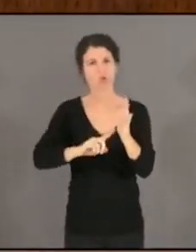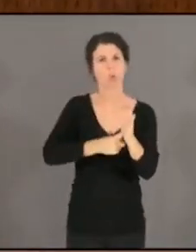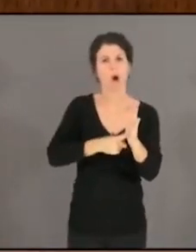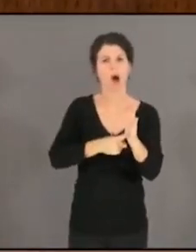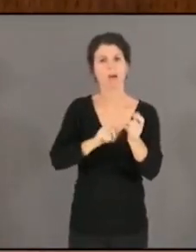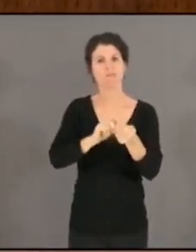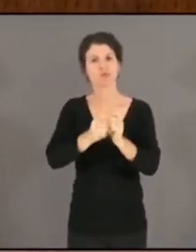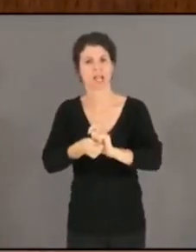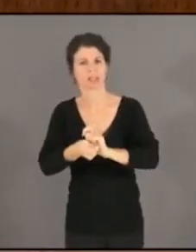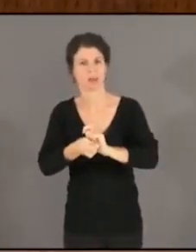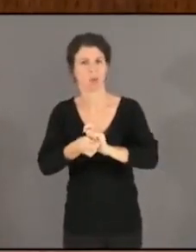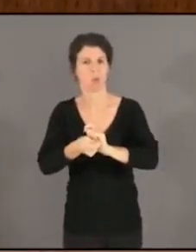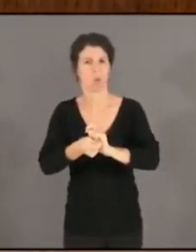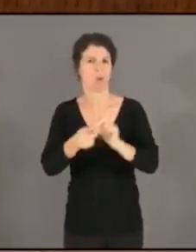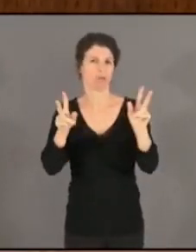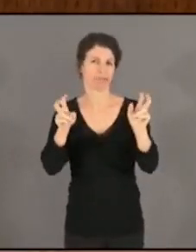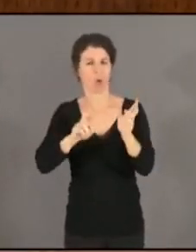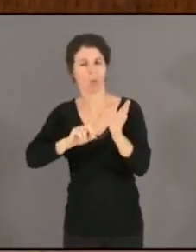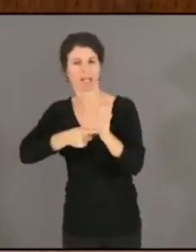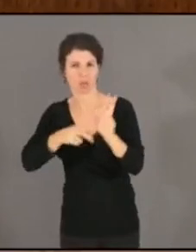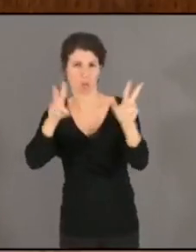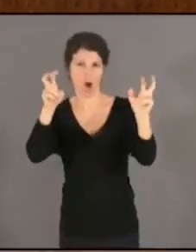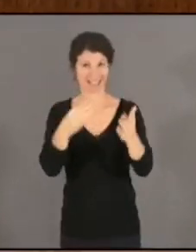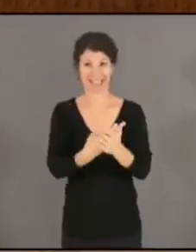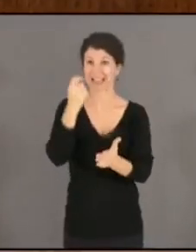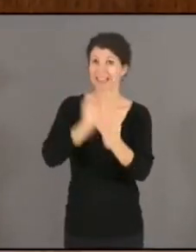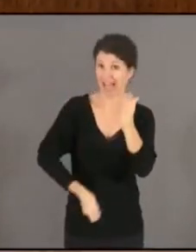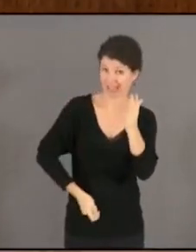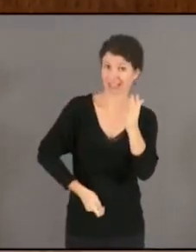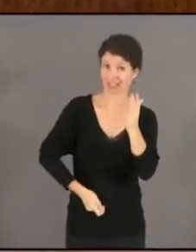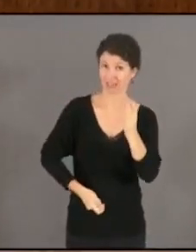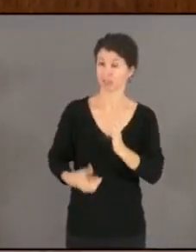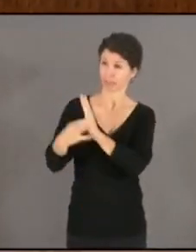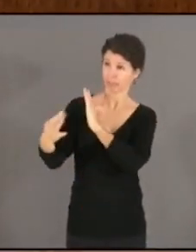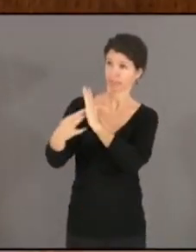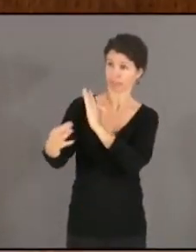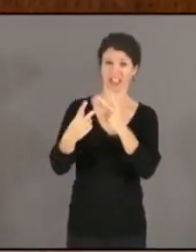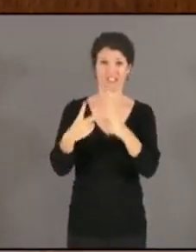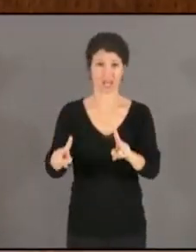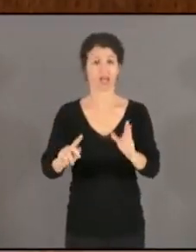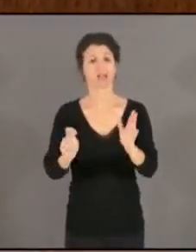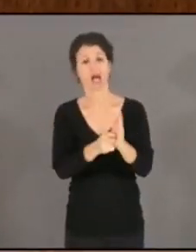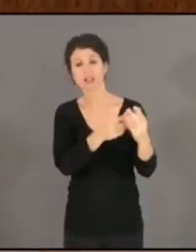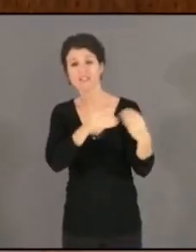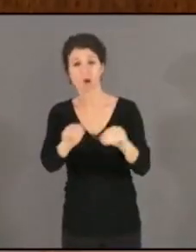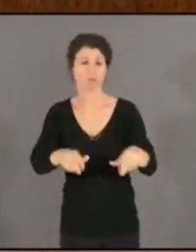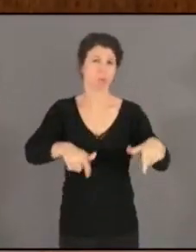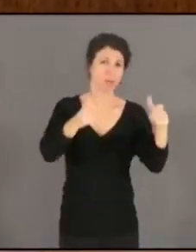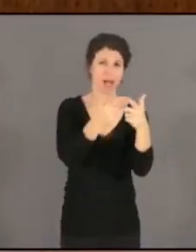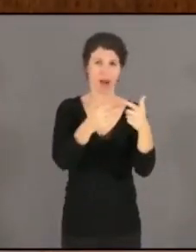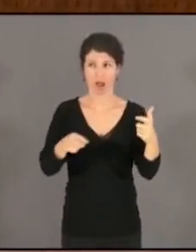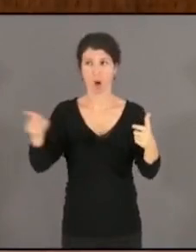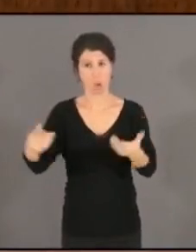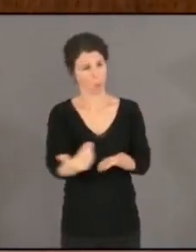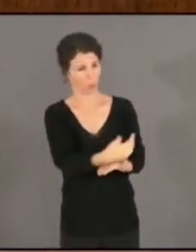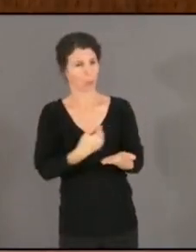titre obligatoire, taxes prélevées par la ville lors des transactions immobilières et qui sont une source de revenus importante.